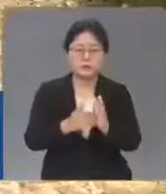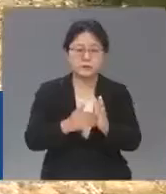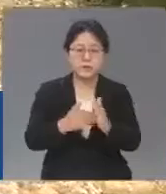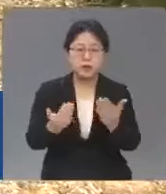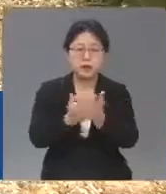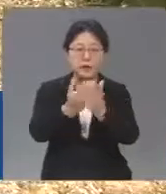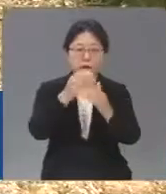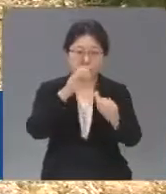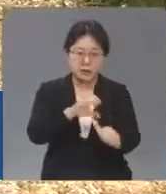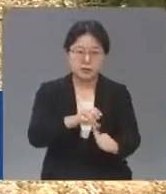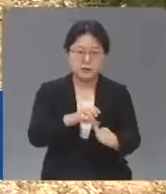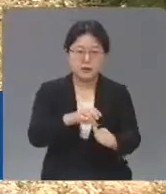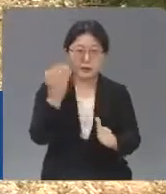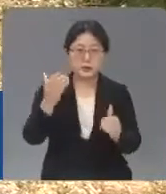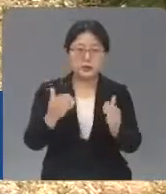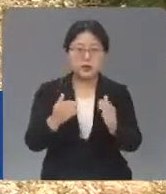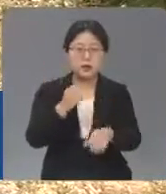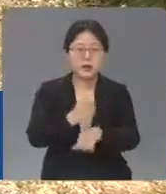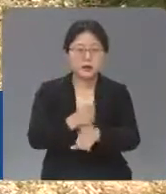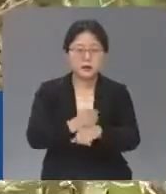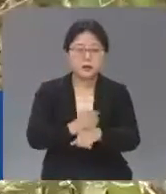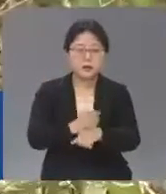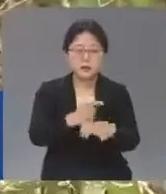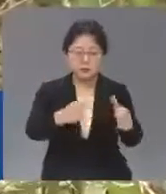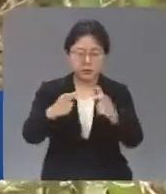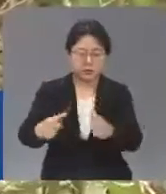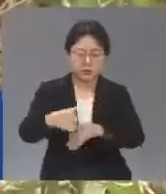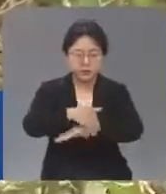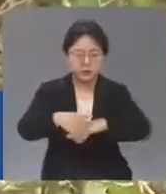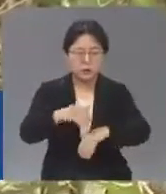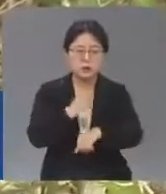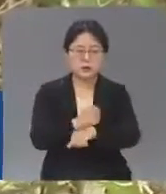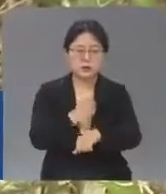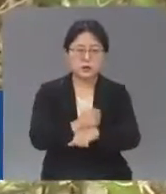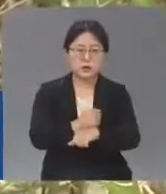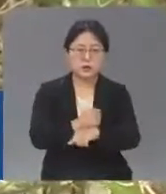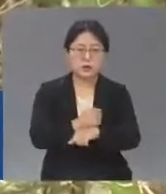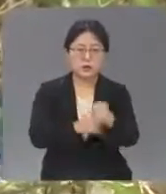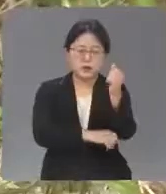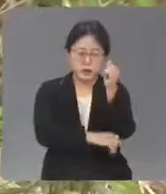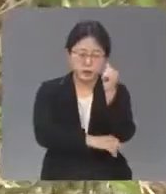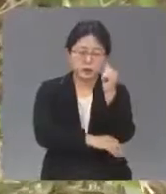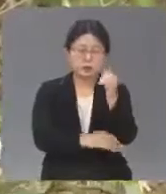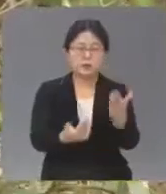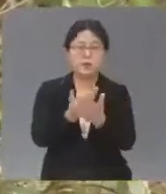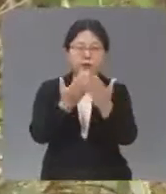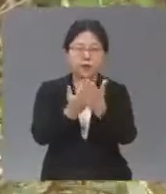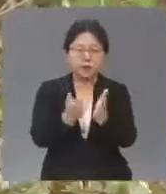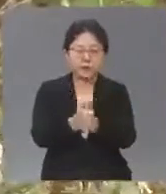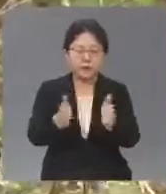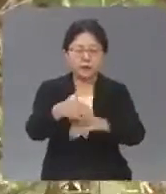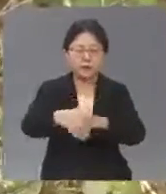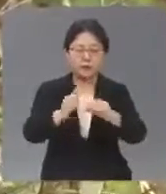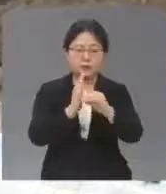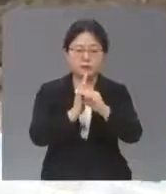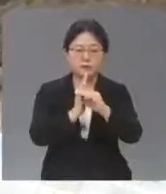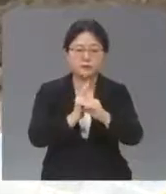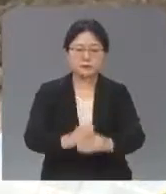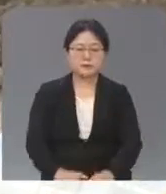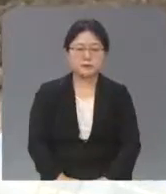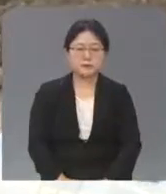양구아동 수춘마을 등 모두 4곳에 6만 8천 제곱미터에 대해 개발 제한 구역 해제를 위한